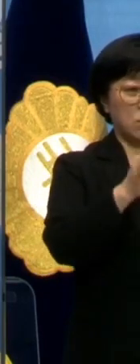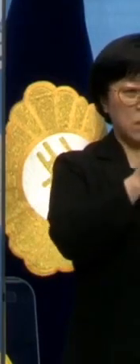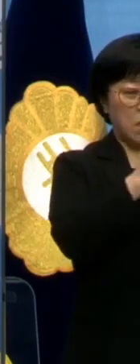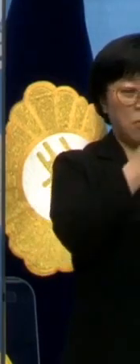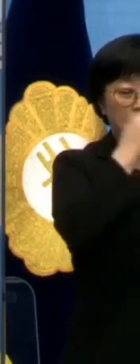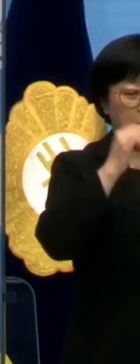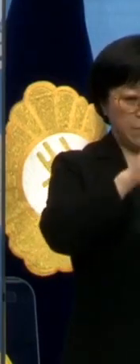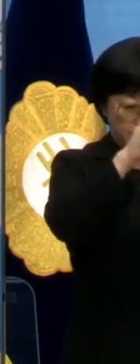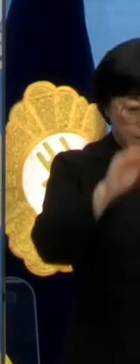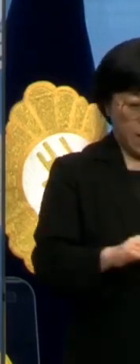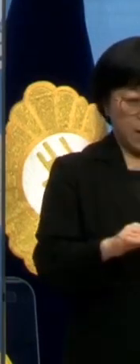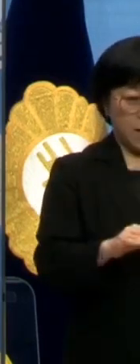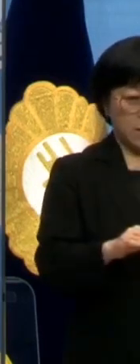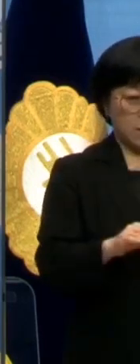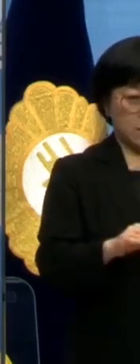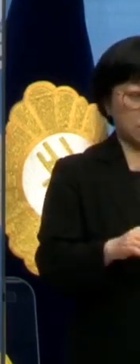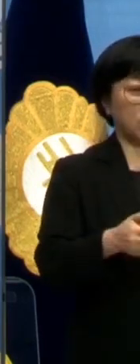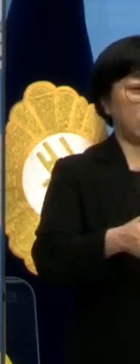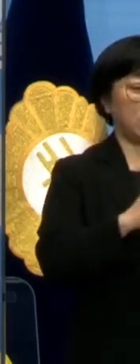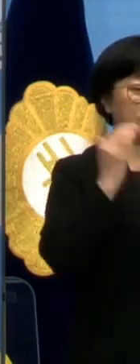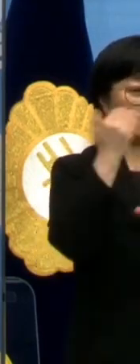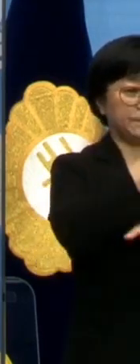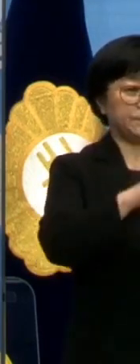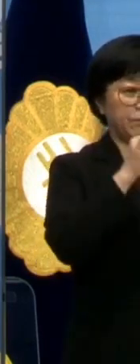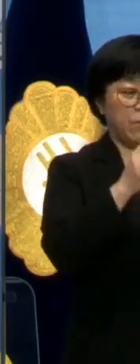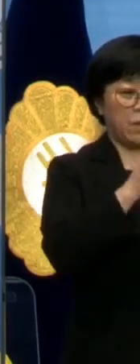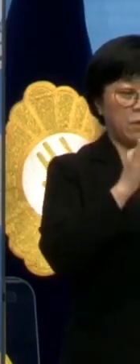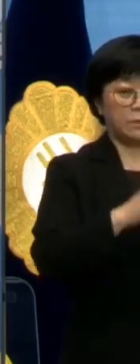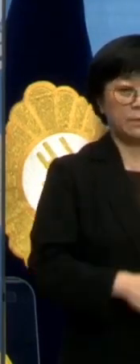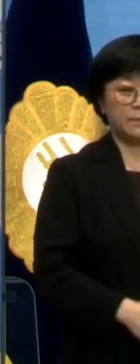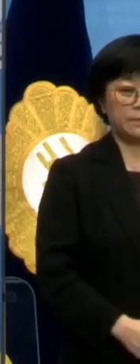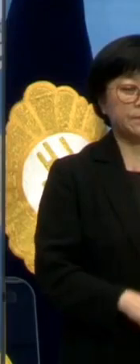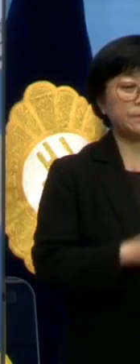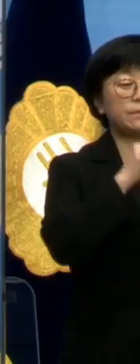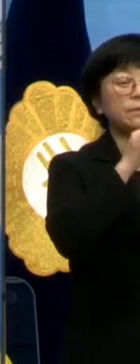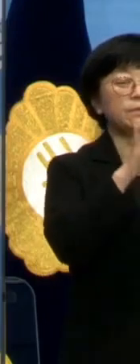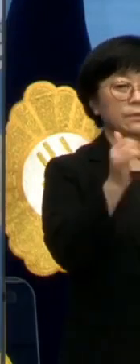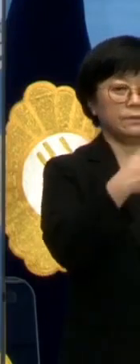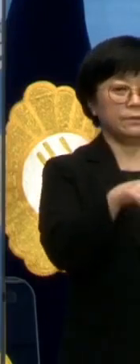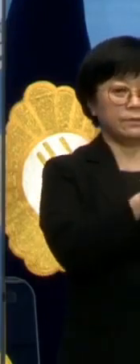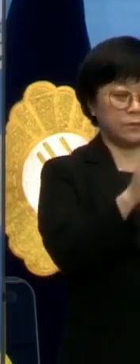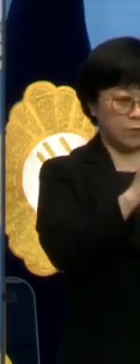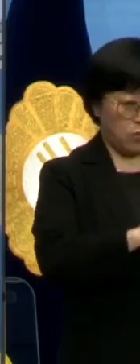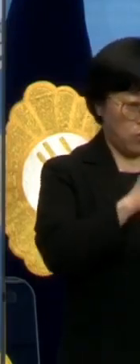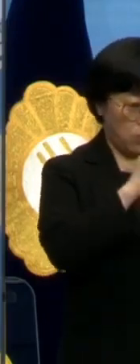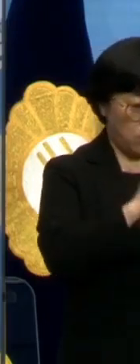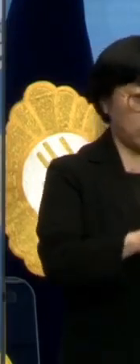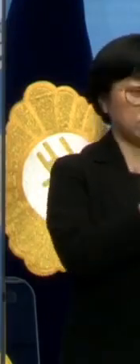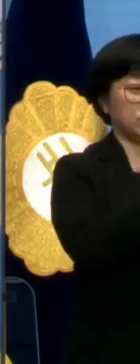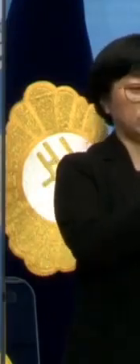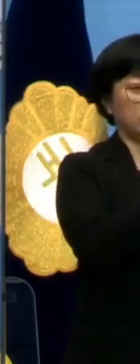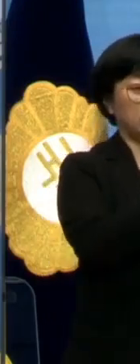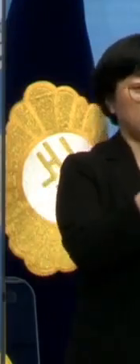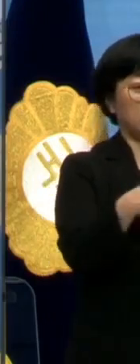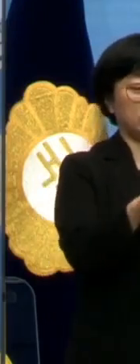국민기초생활보장법 하위급여로 설계되어 있습니다. 사실상 빈곤층을 위한 공공부조로 운영되고